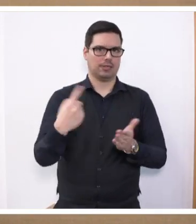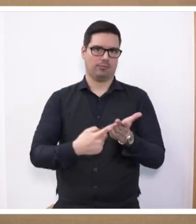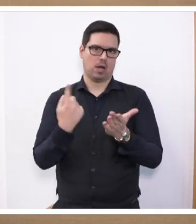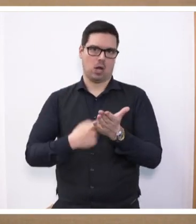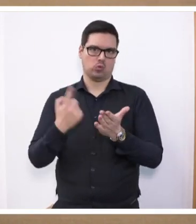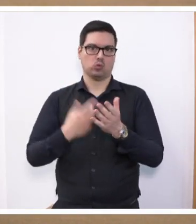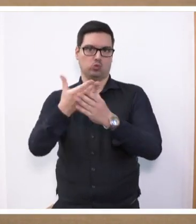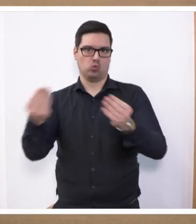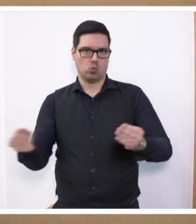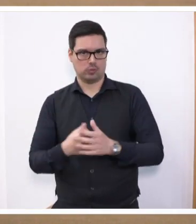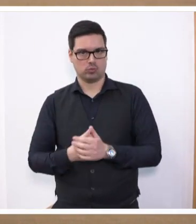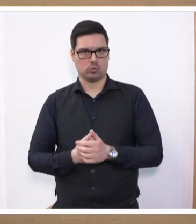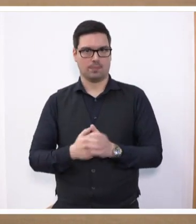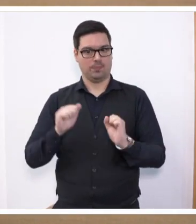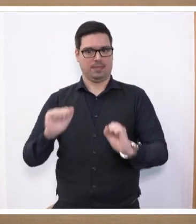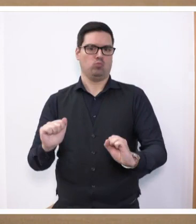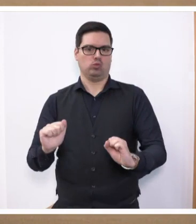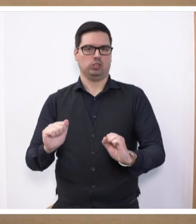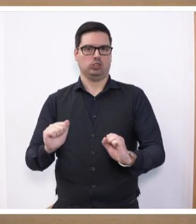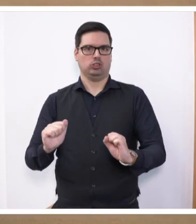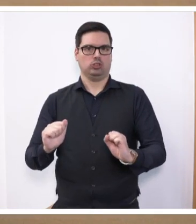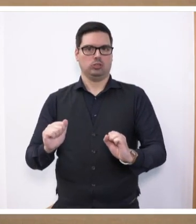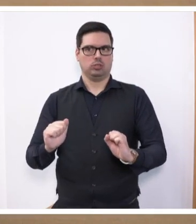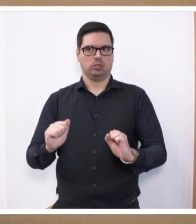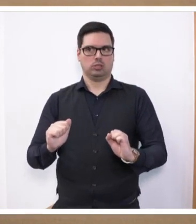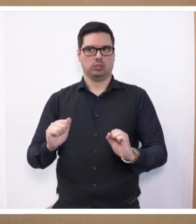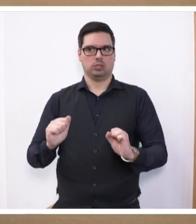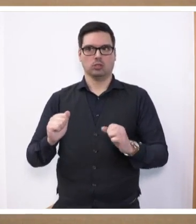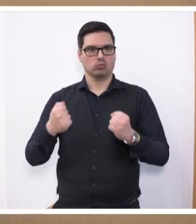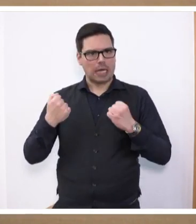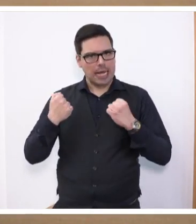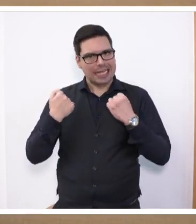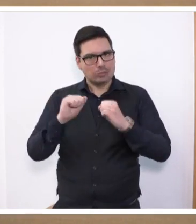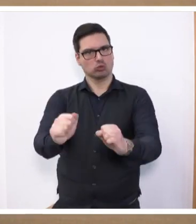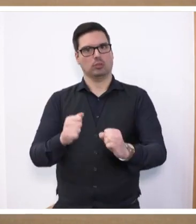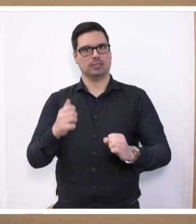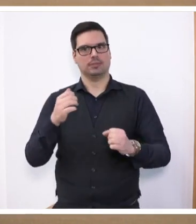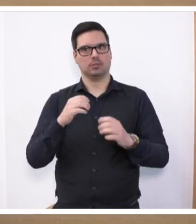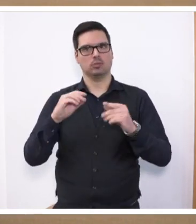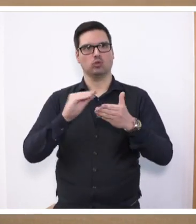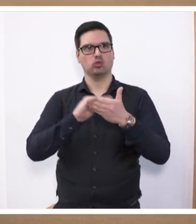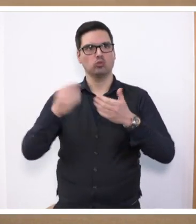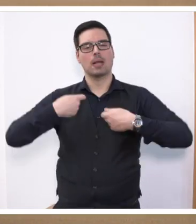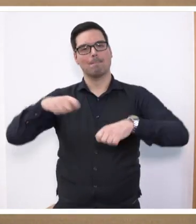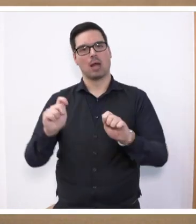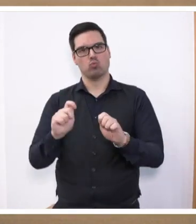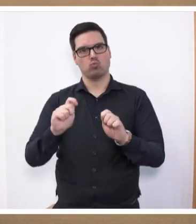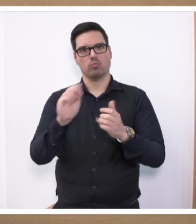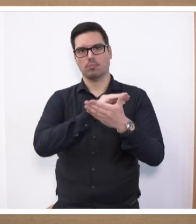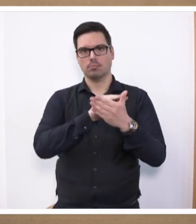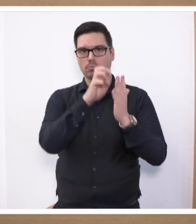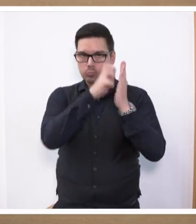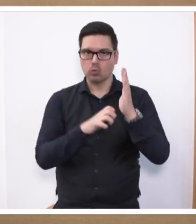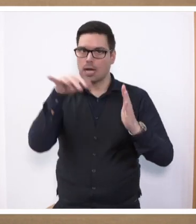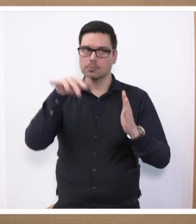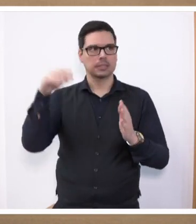Herausforderung. Mutig und auch entschlossen. Das sind die Worte, die mir auch einfallen, wenn ich an unser Schulbauprogramm Baustein denke. Wenn